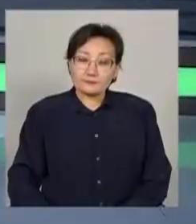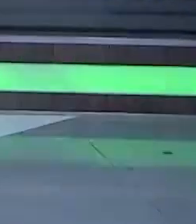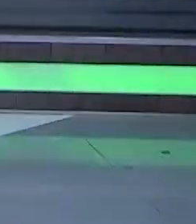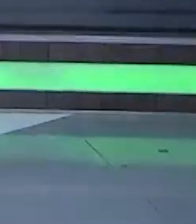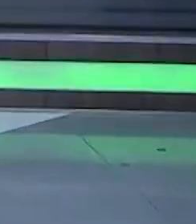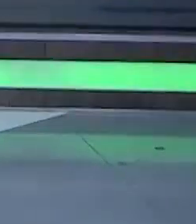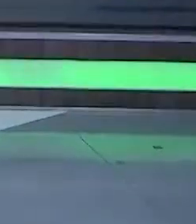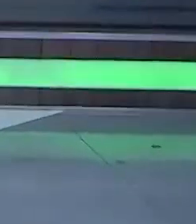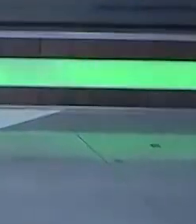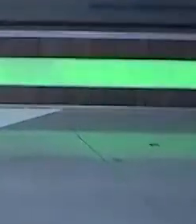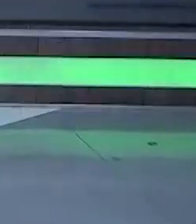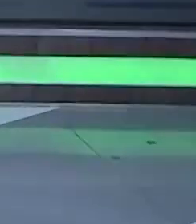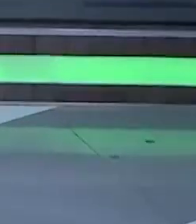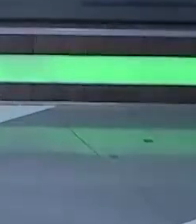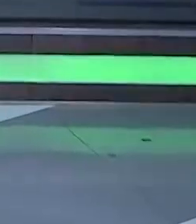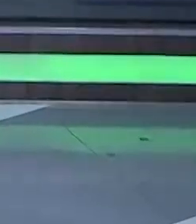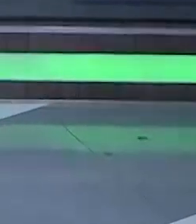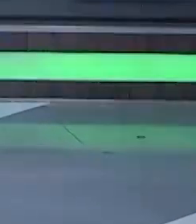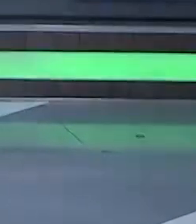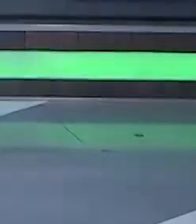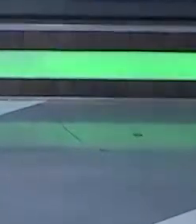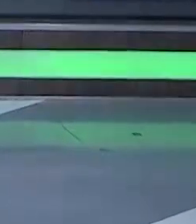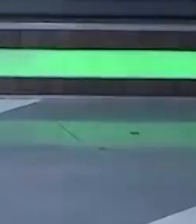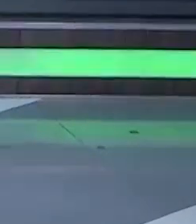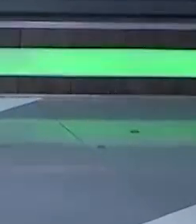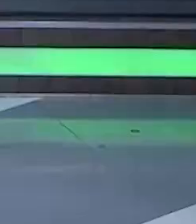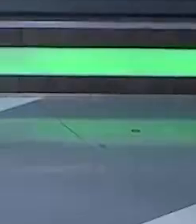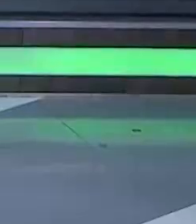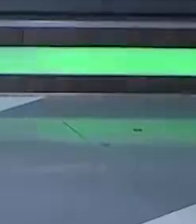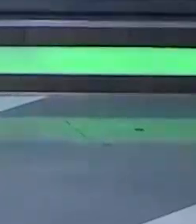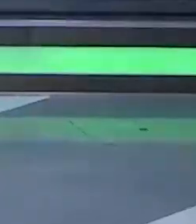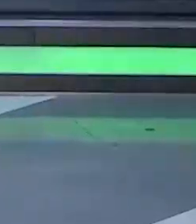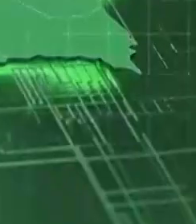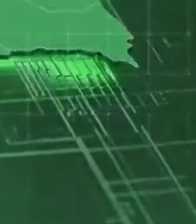А мы продолжаем информационный час на телеканале Алматы. Смотрите далее в выпуске.